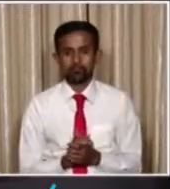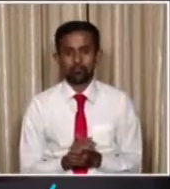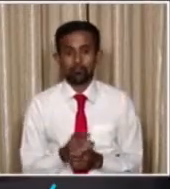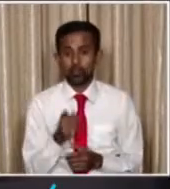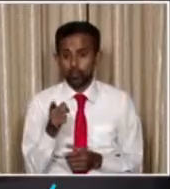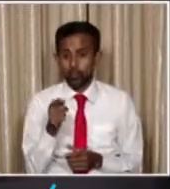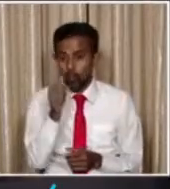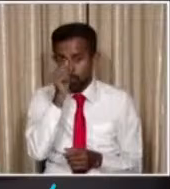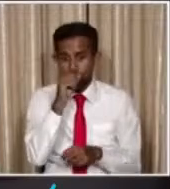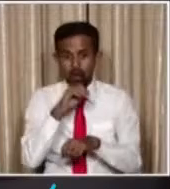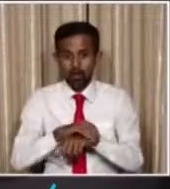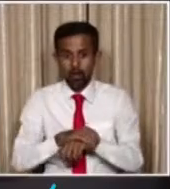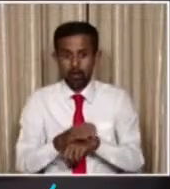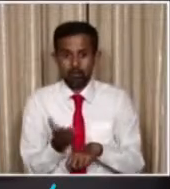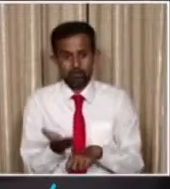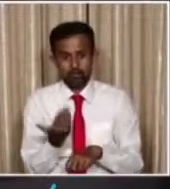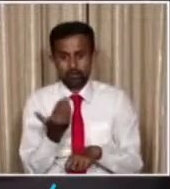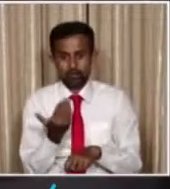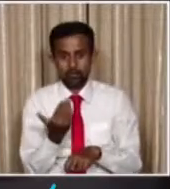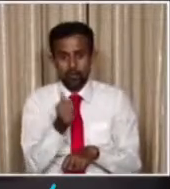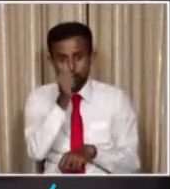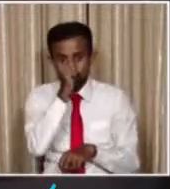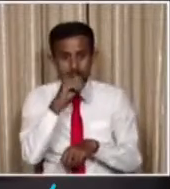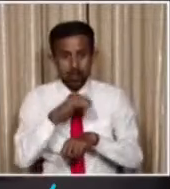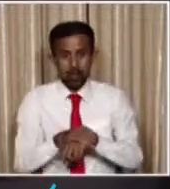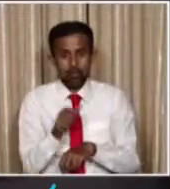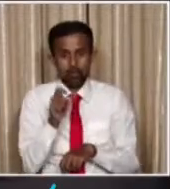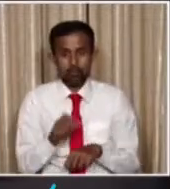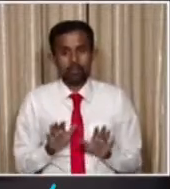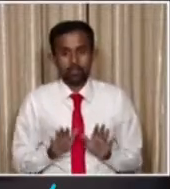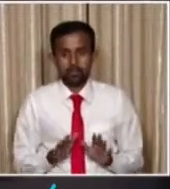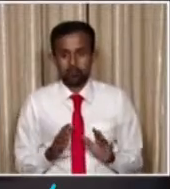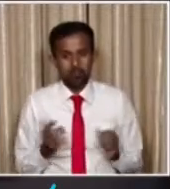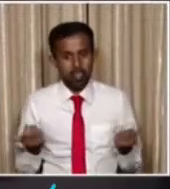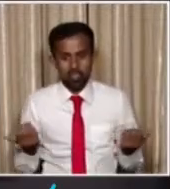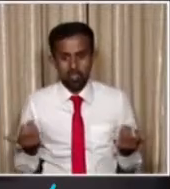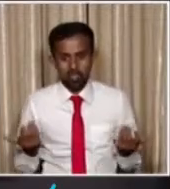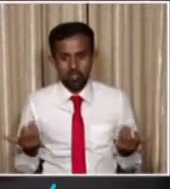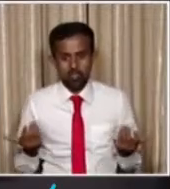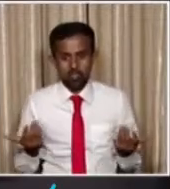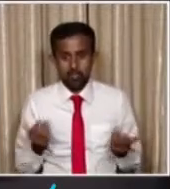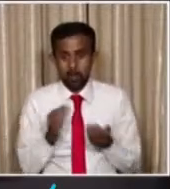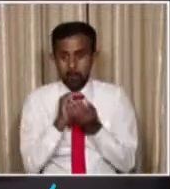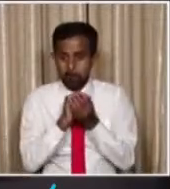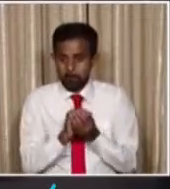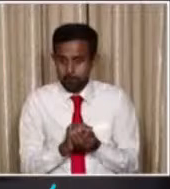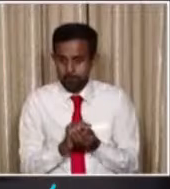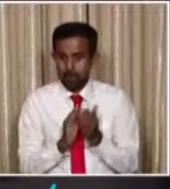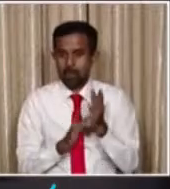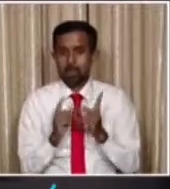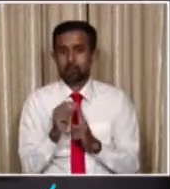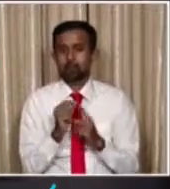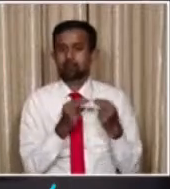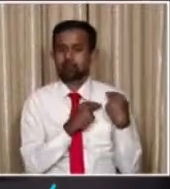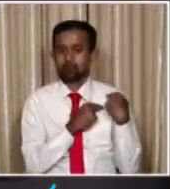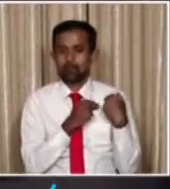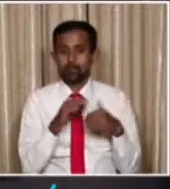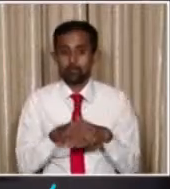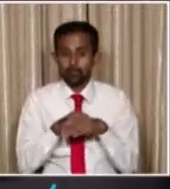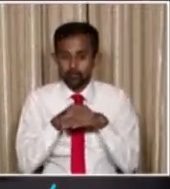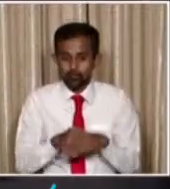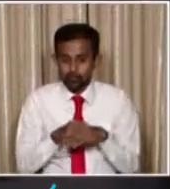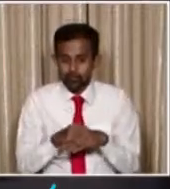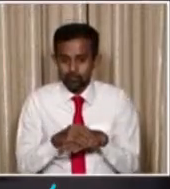ඔතනදී හොරු අල්ලන්න ගියාම හොරු අල්ලන කෙනාට ඉන්න බෑ. බලේ. ඉන්සා පරිස්සමෙන් ඇමතිගම කරන්න කියලා සුබපතන